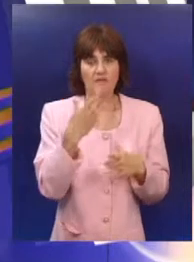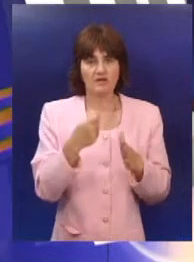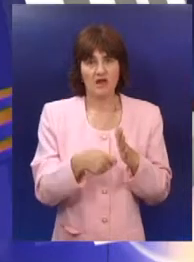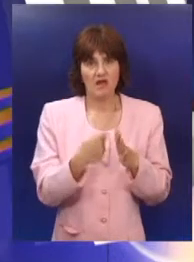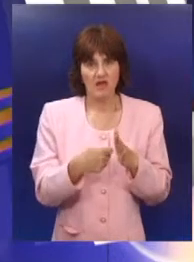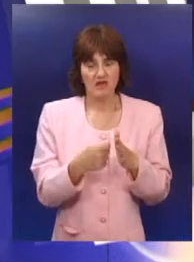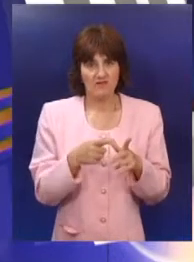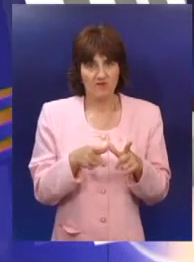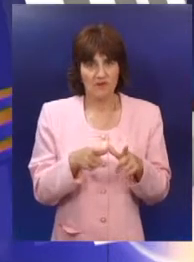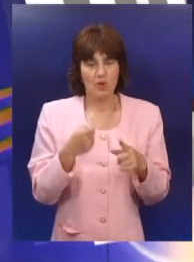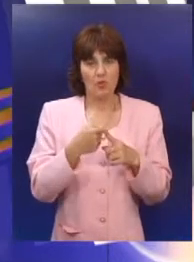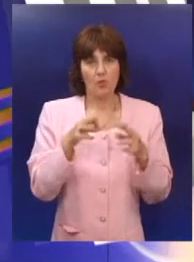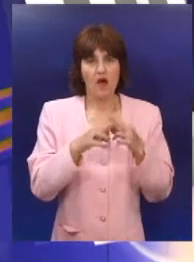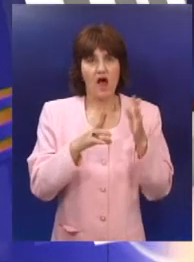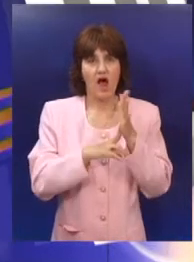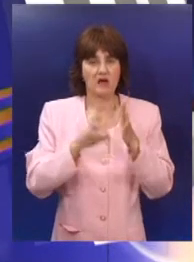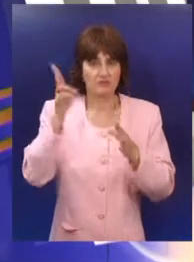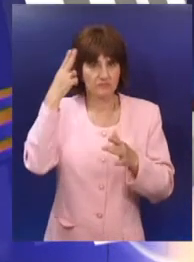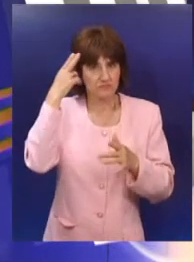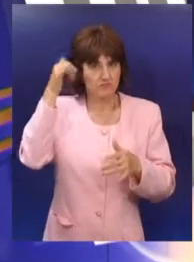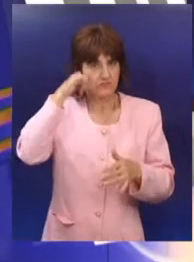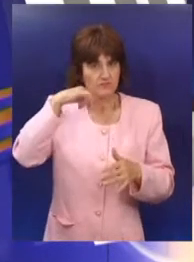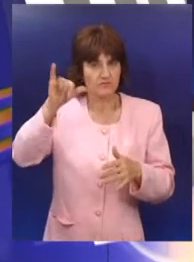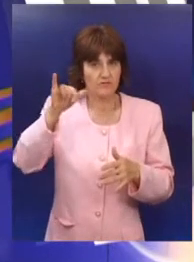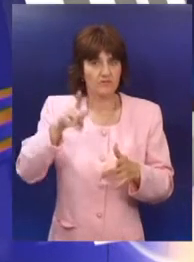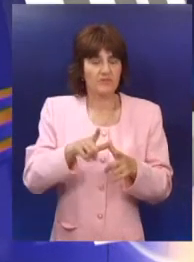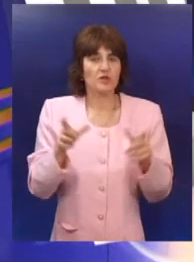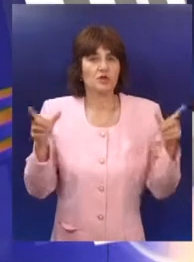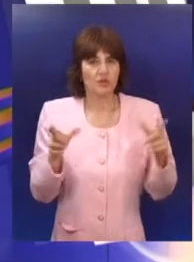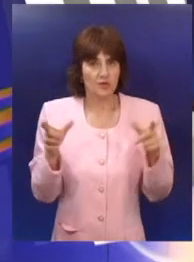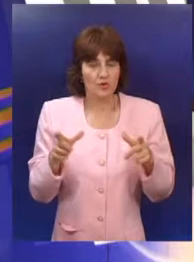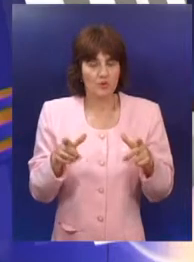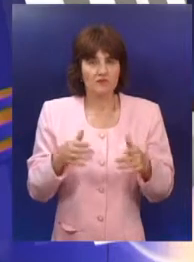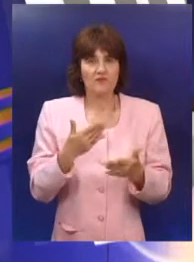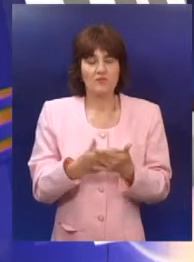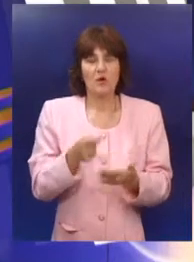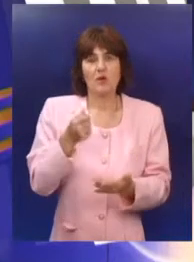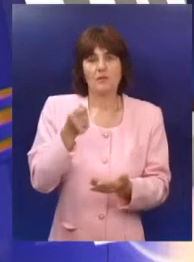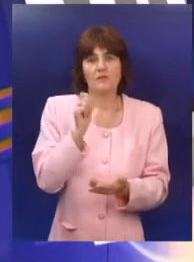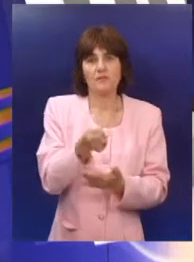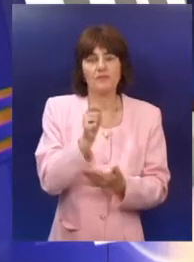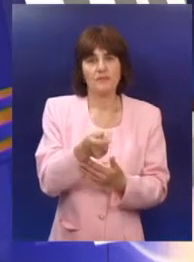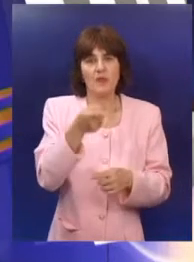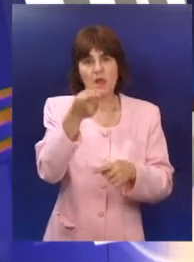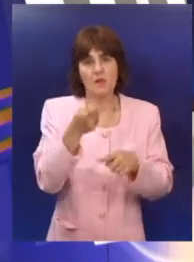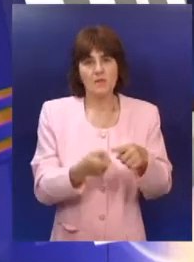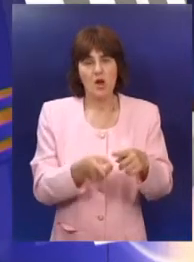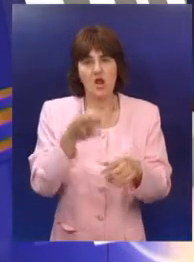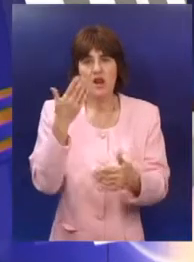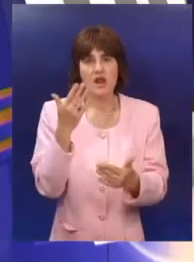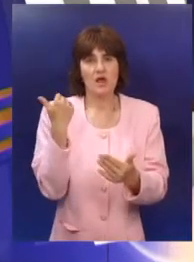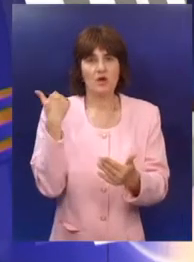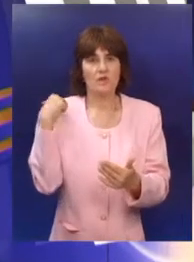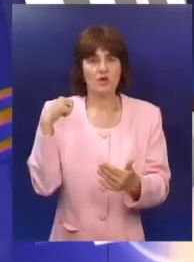5 filmova prikazanih na festivalu u Kanu, bogat prateći program i zabave. Sve ovo je pripremljeno uz budžet koji je gotovo prepolovljen